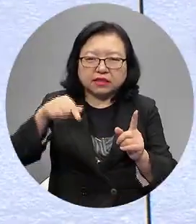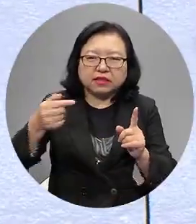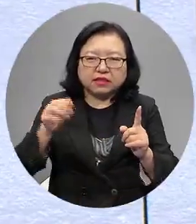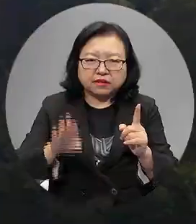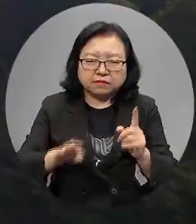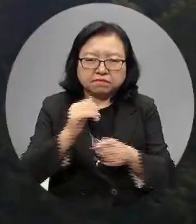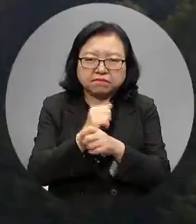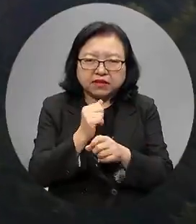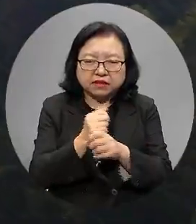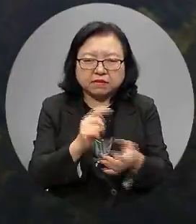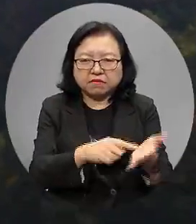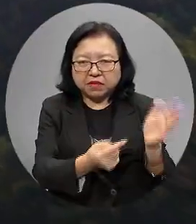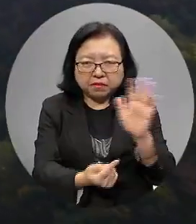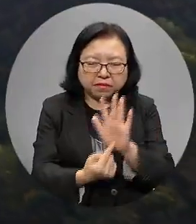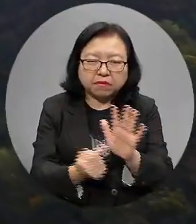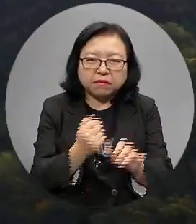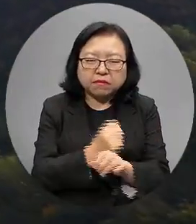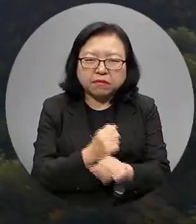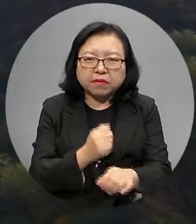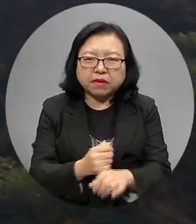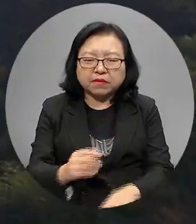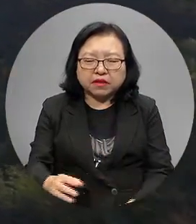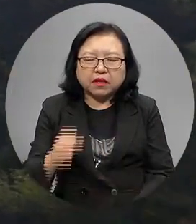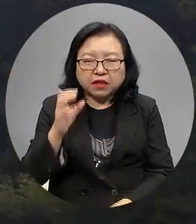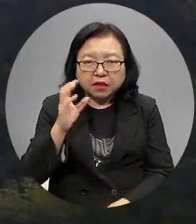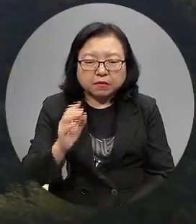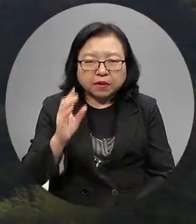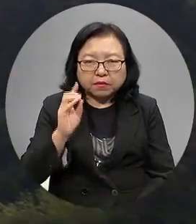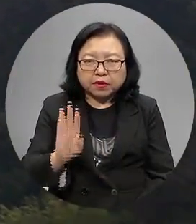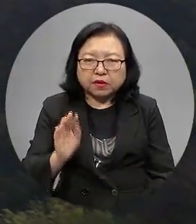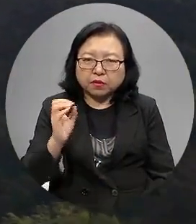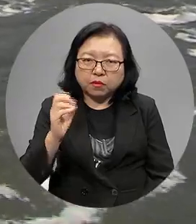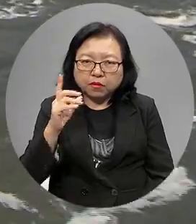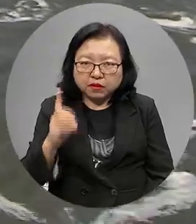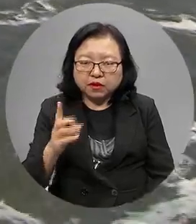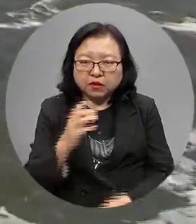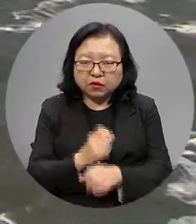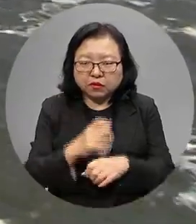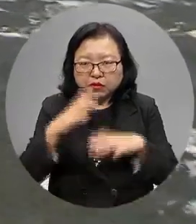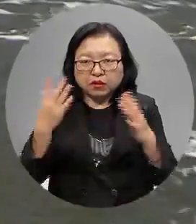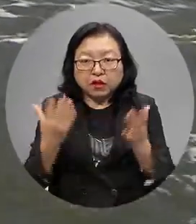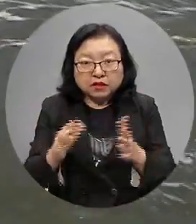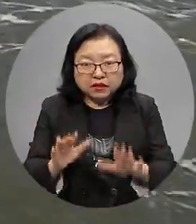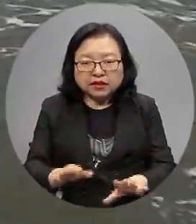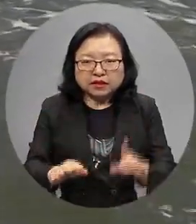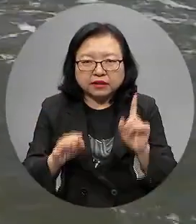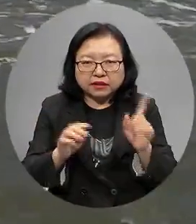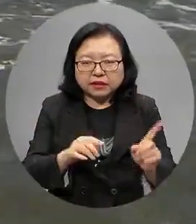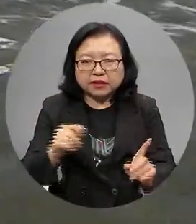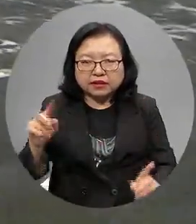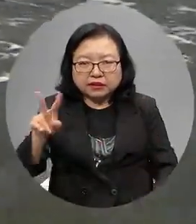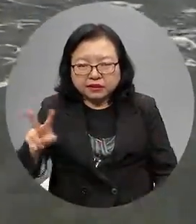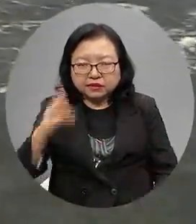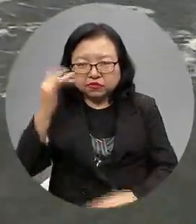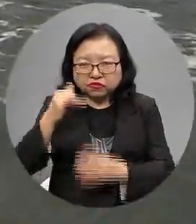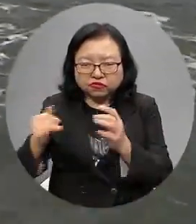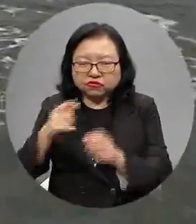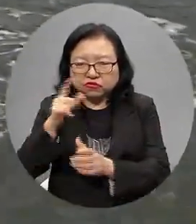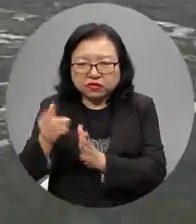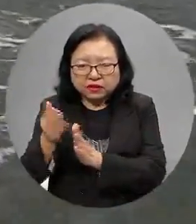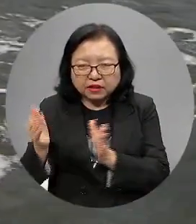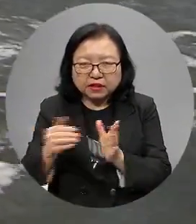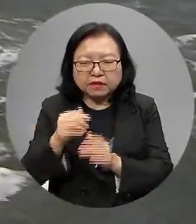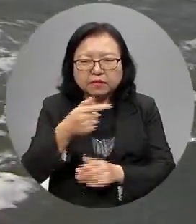발표했습니다. 생물화학적 산소 요구량인 BOD와 총 인이 현재 1에서 2등급인 충주댐과 대청댐,